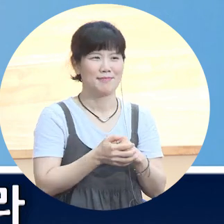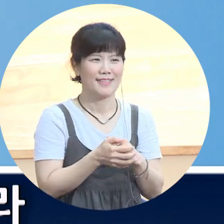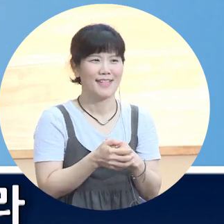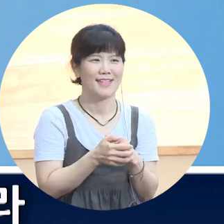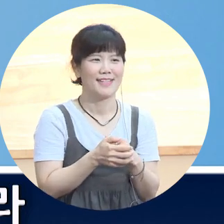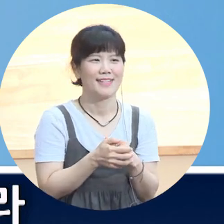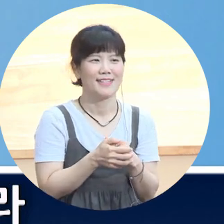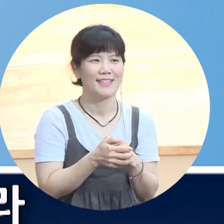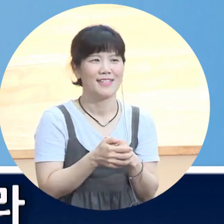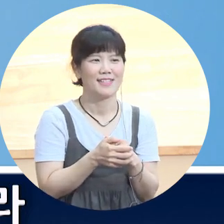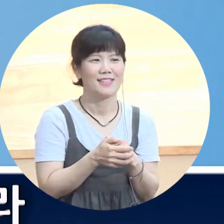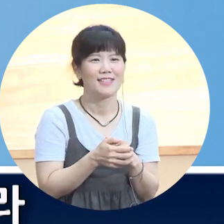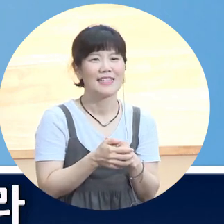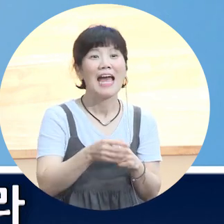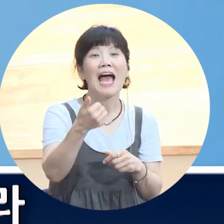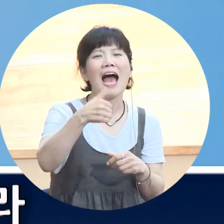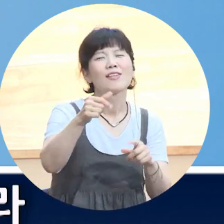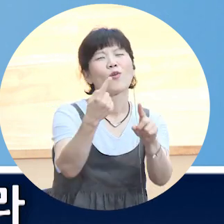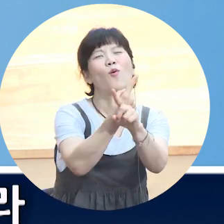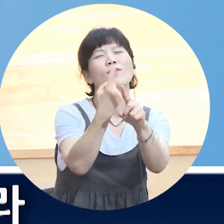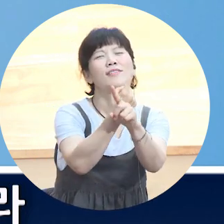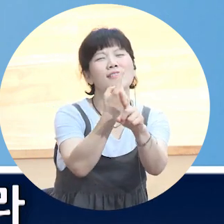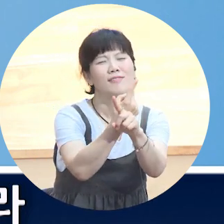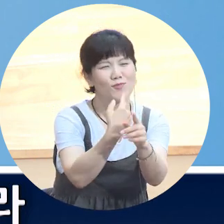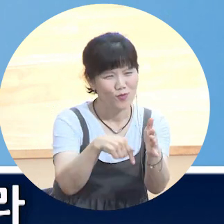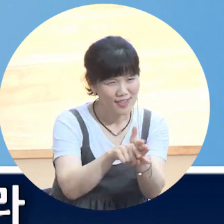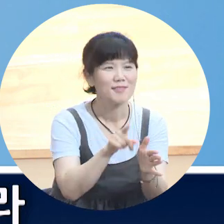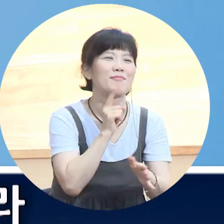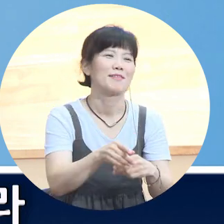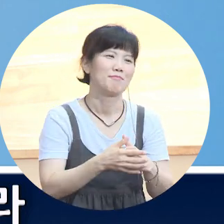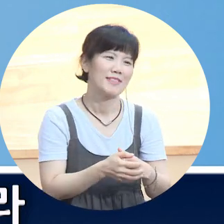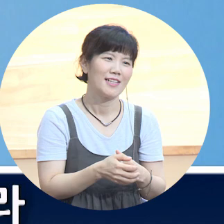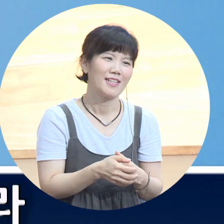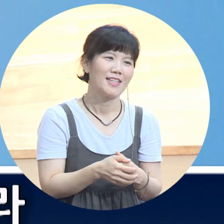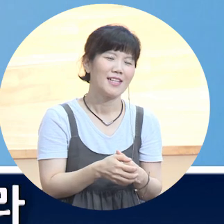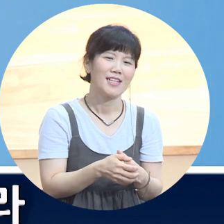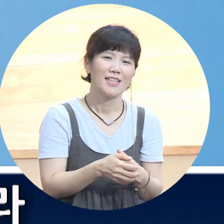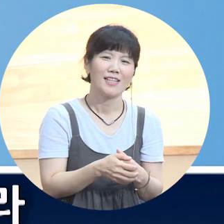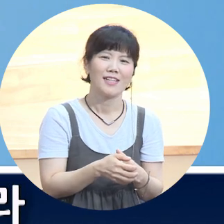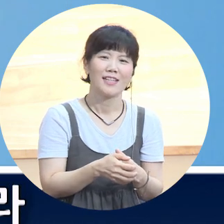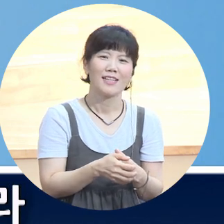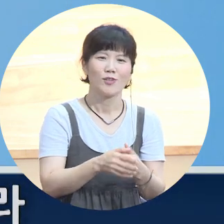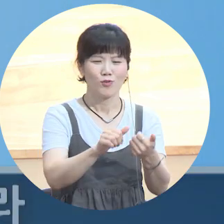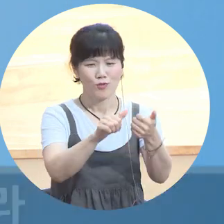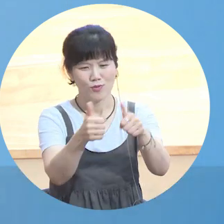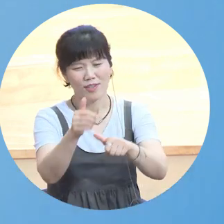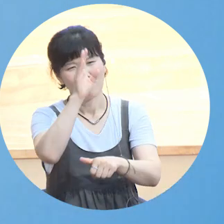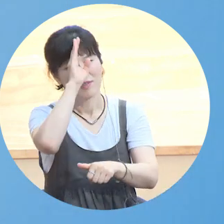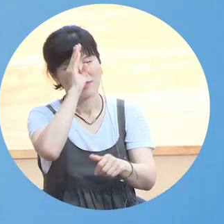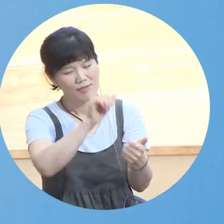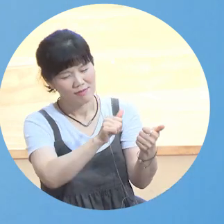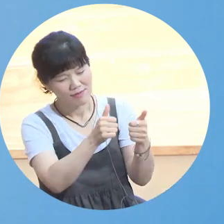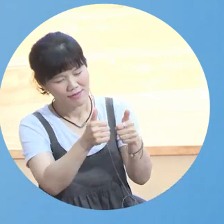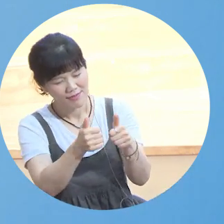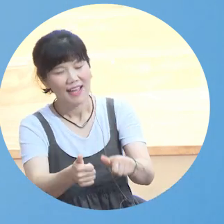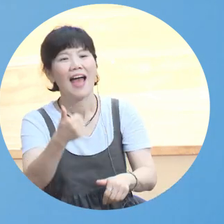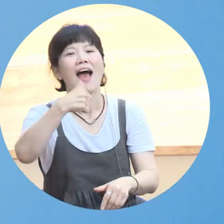아들 꽃이라 9 5 축 오가는 병들어 죽어가는 아들 곧 지나 9